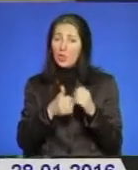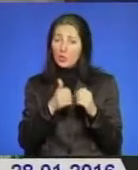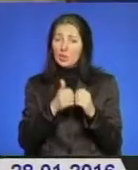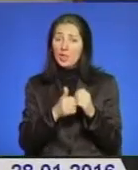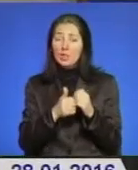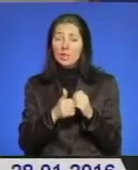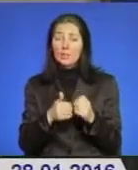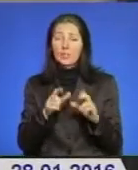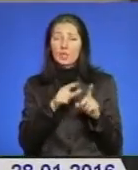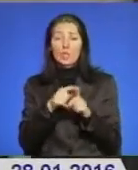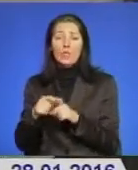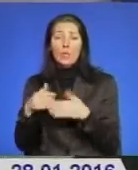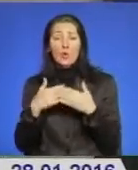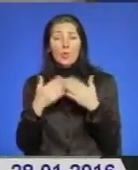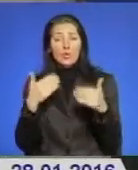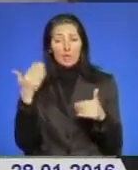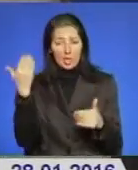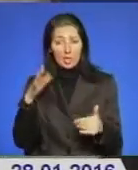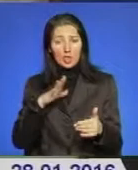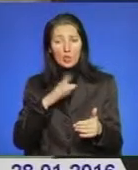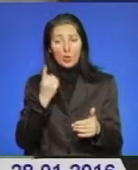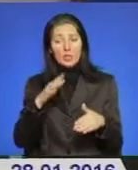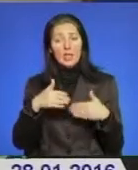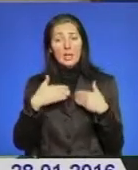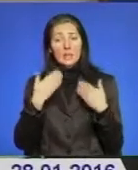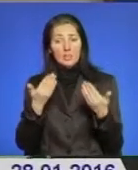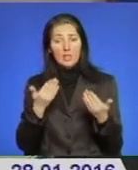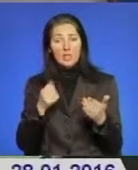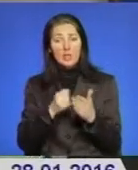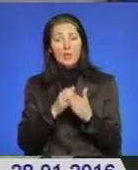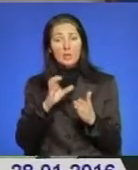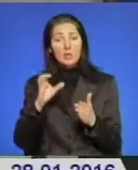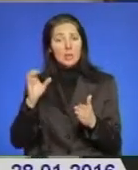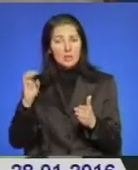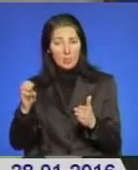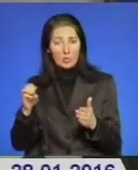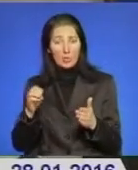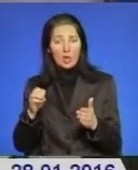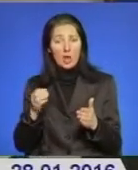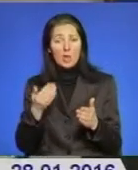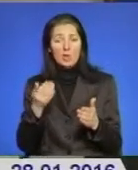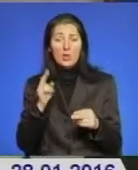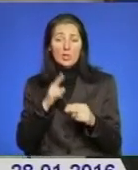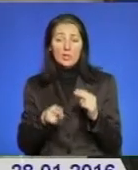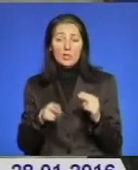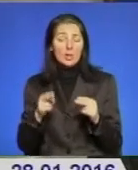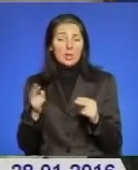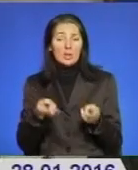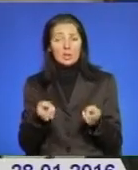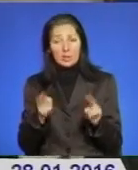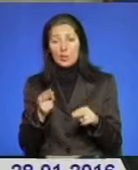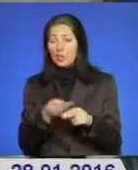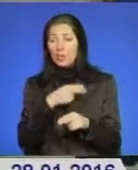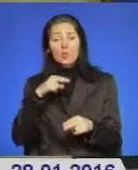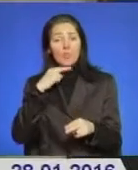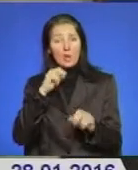За словами громади, вже раніше було одне звернення до Степана Степановича, але воно, як вони кажуть, залишилося поза увагою. Чи ви можете це